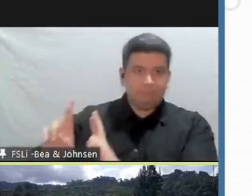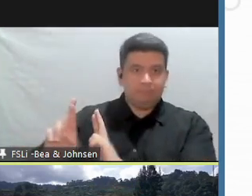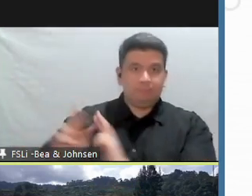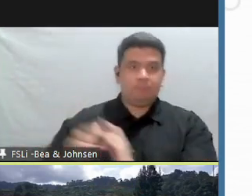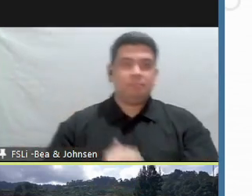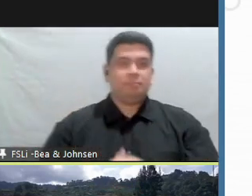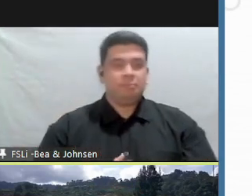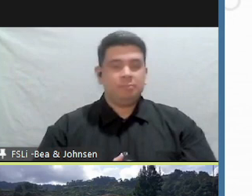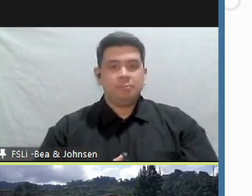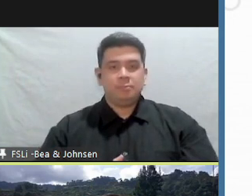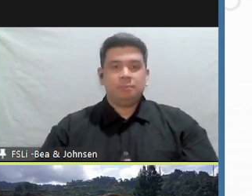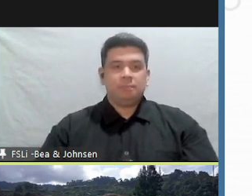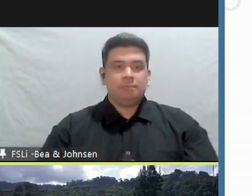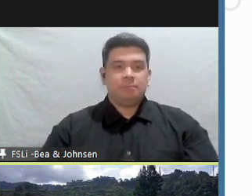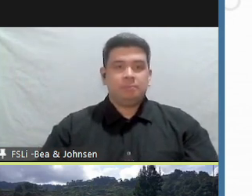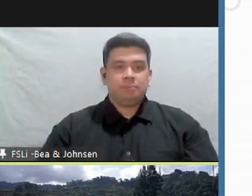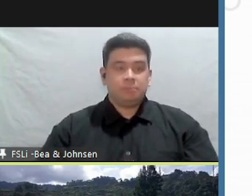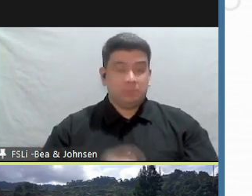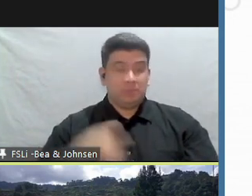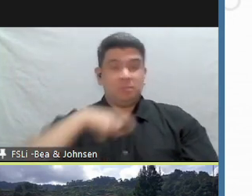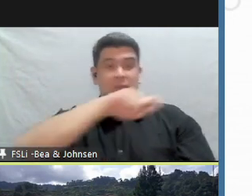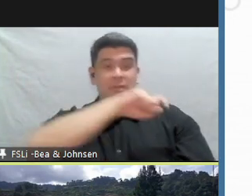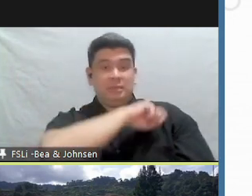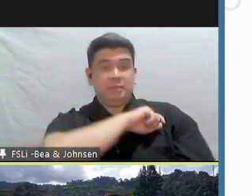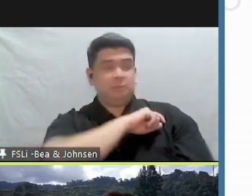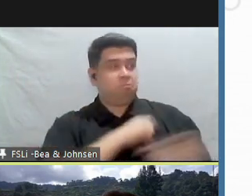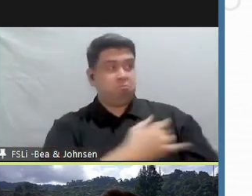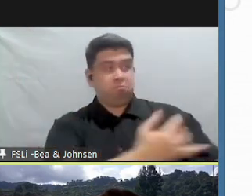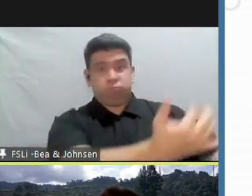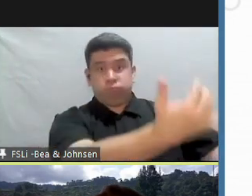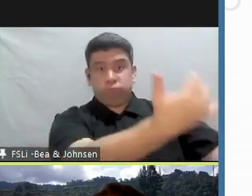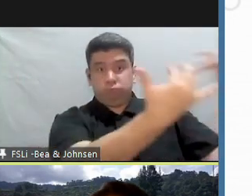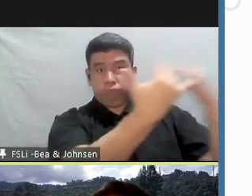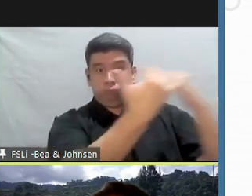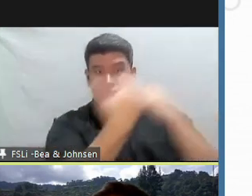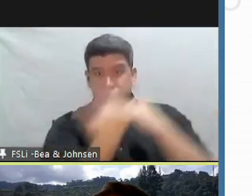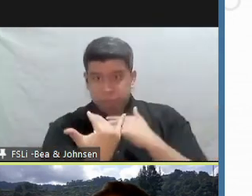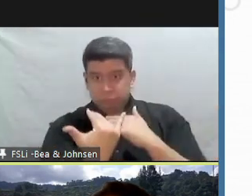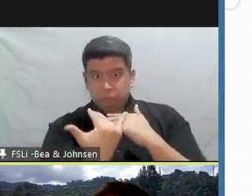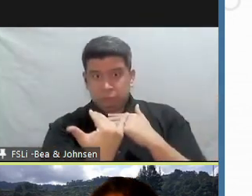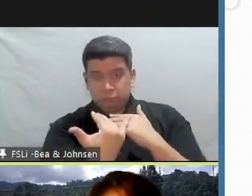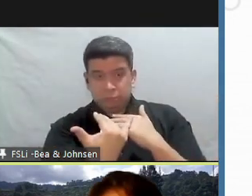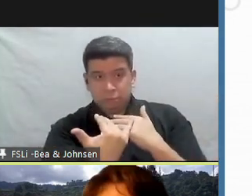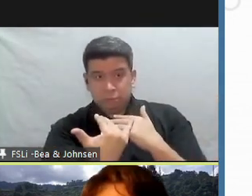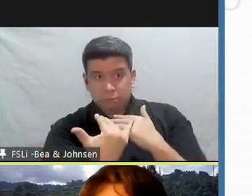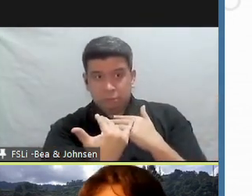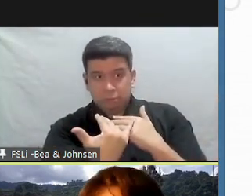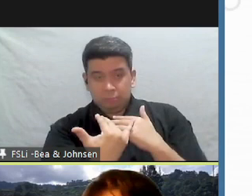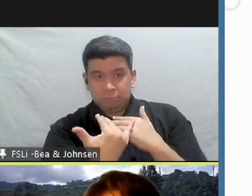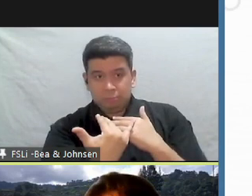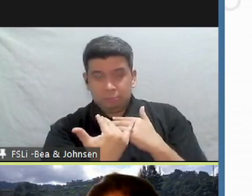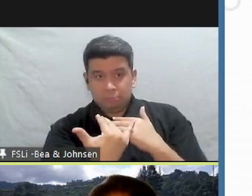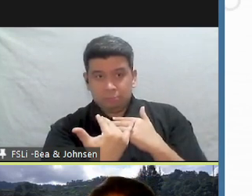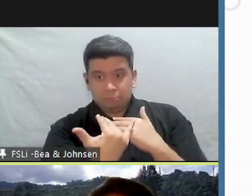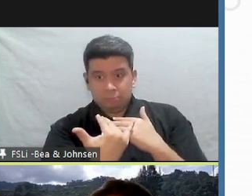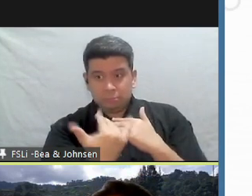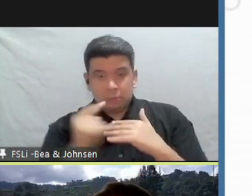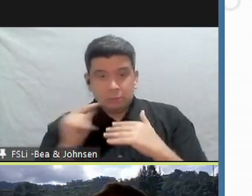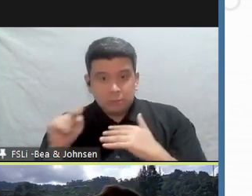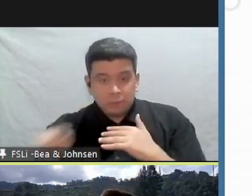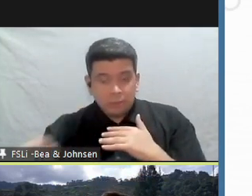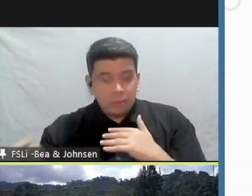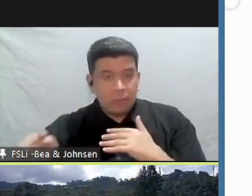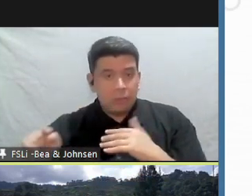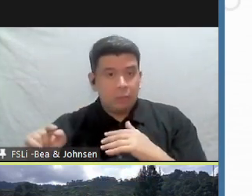mga nung dumating yung mga Espanyol, nagulat sila na mga literal pala, no? I mean, literate pala ang mga Pilipino, meron tayong